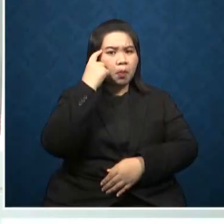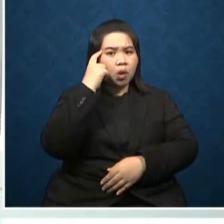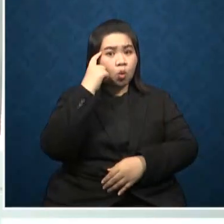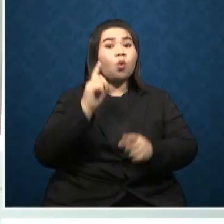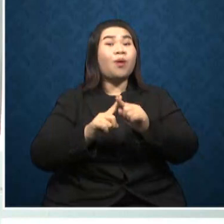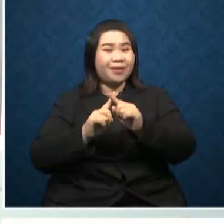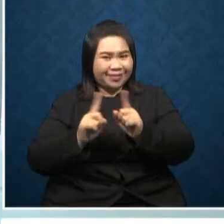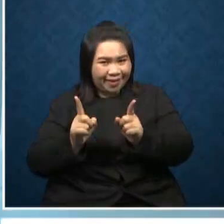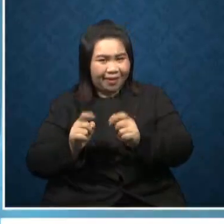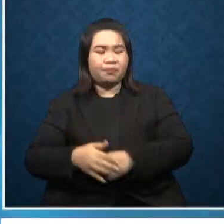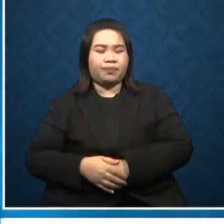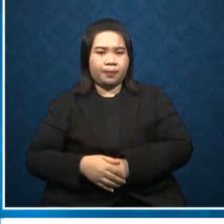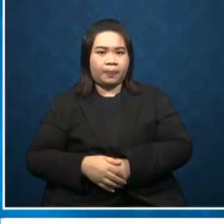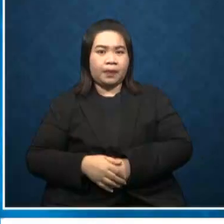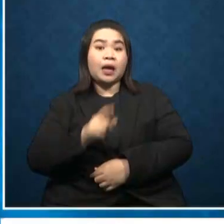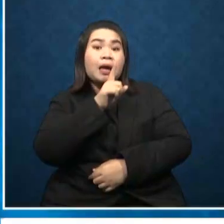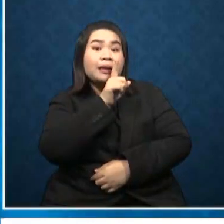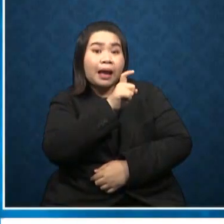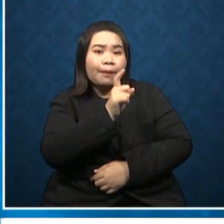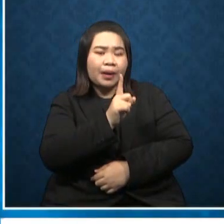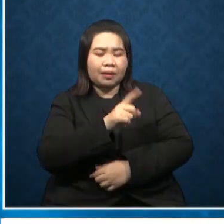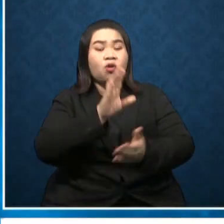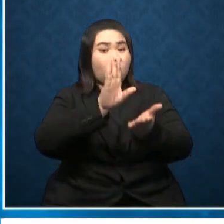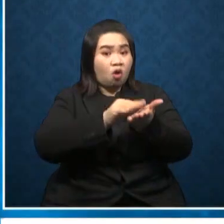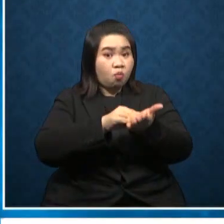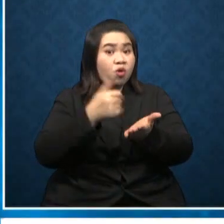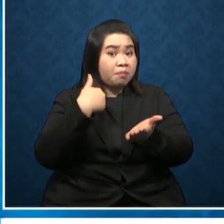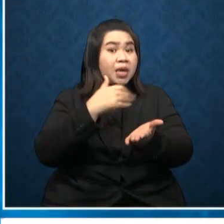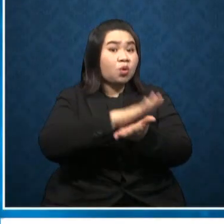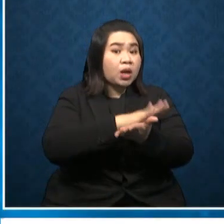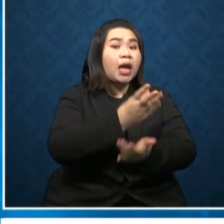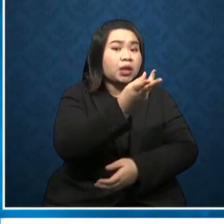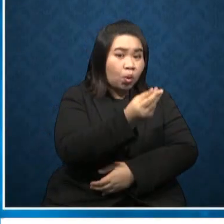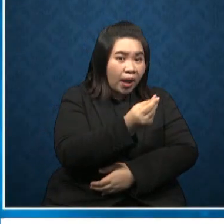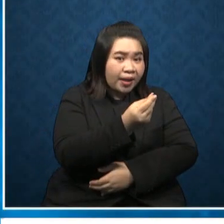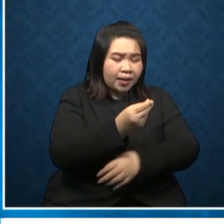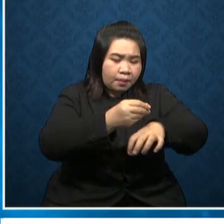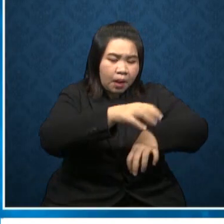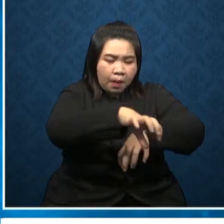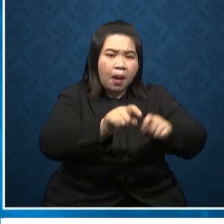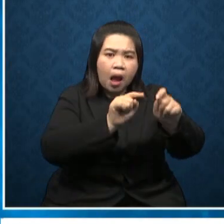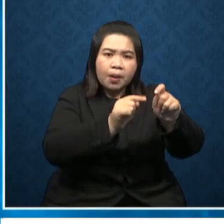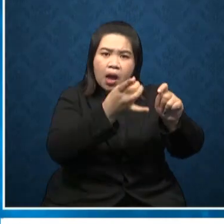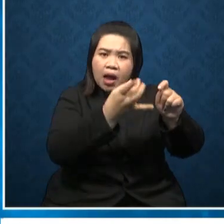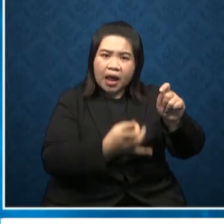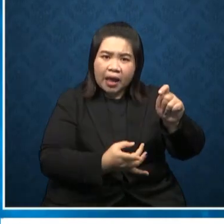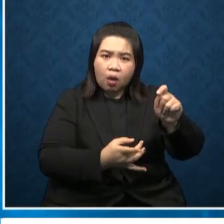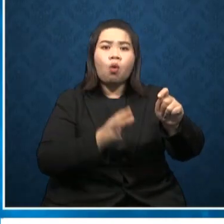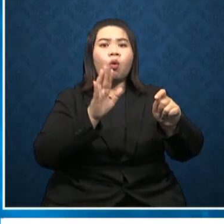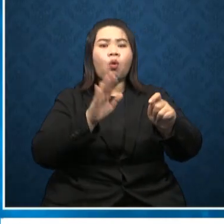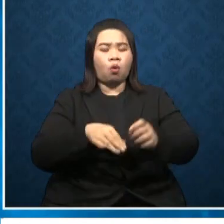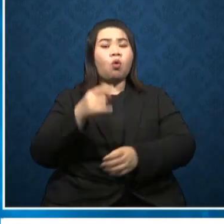ข้อมูลว่าในจังหวัดของเขามีอยู่กี่แห่งอยู่ที่ไหนบ้างเขาก็เกิดความตื่นตัวครับว่า